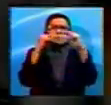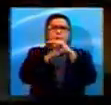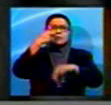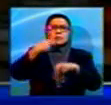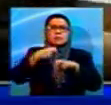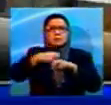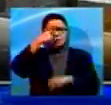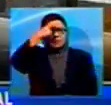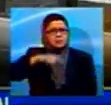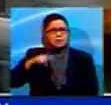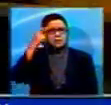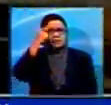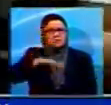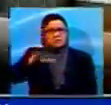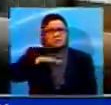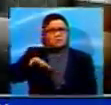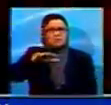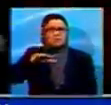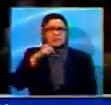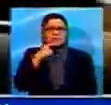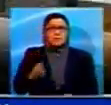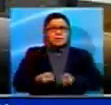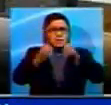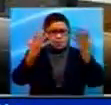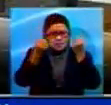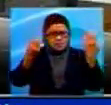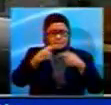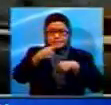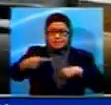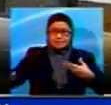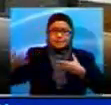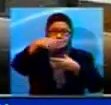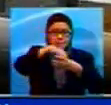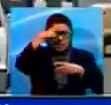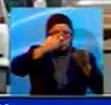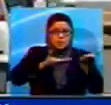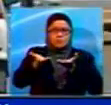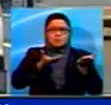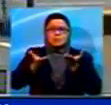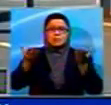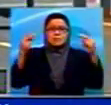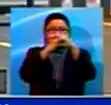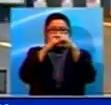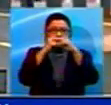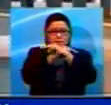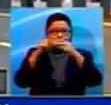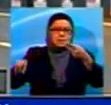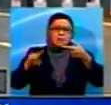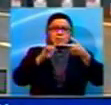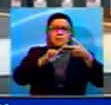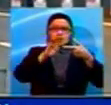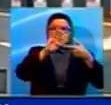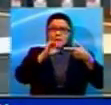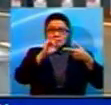diramal Beliau berkata Banyak perkara Perlu diambil kira dalam penyelenggaraan lebuh Raya antaranya bitumin komponen utama